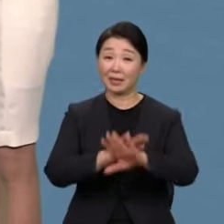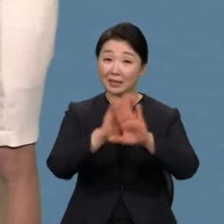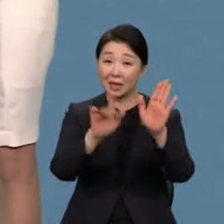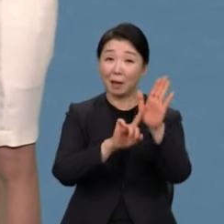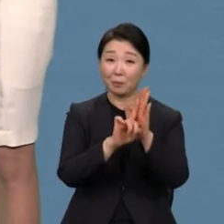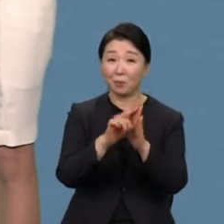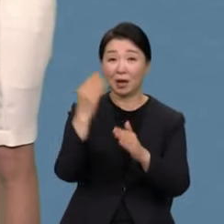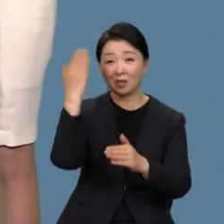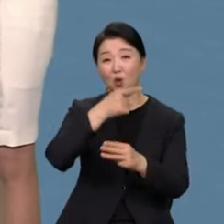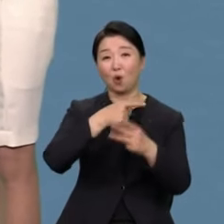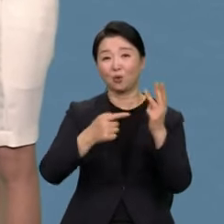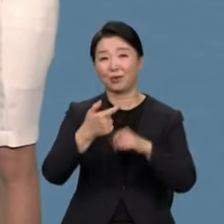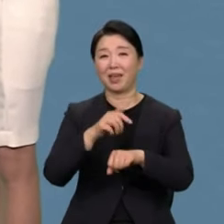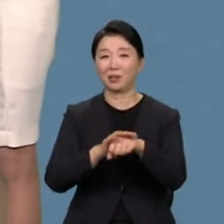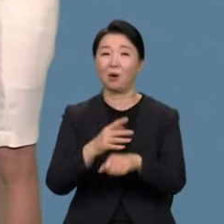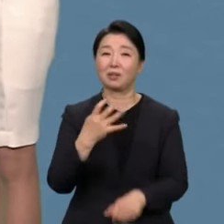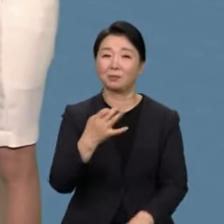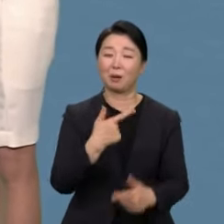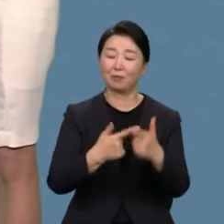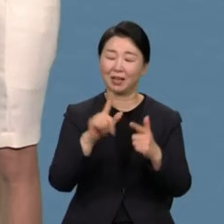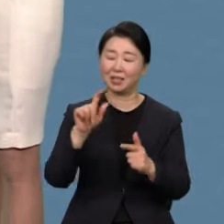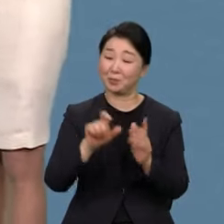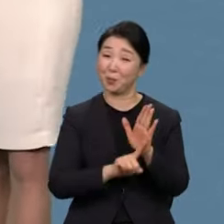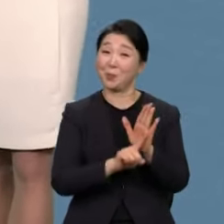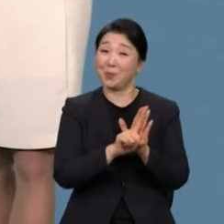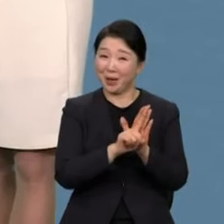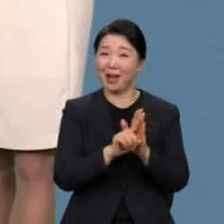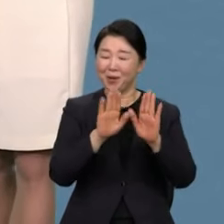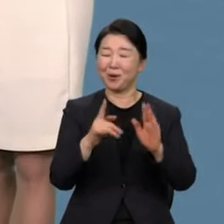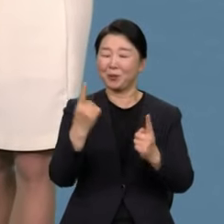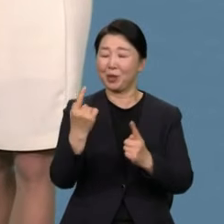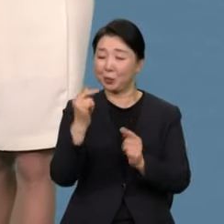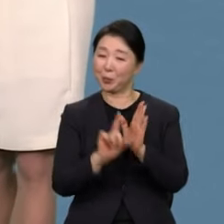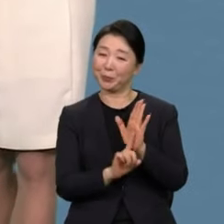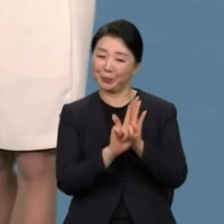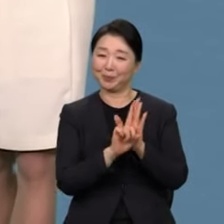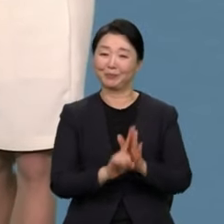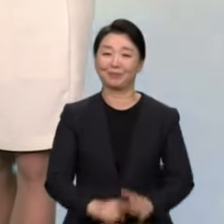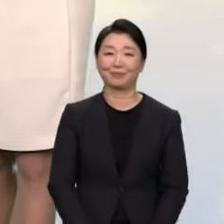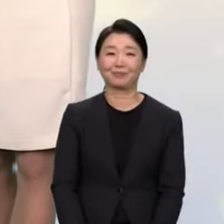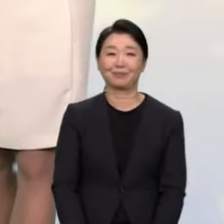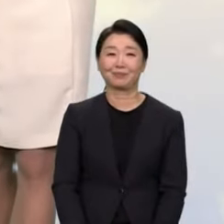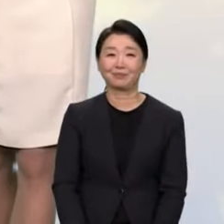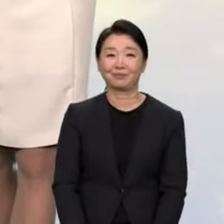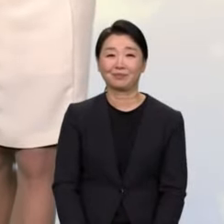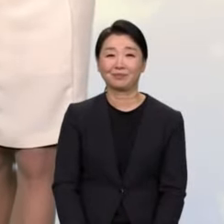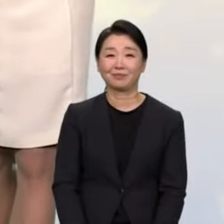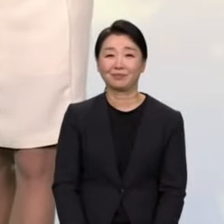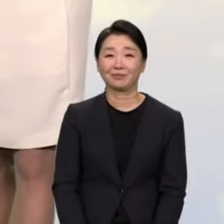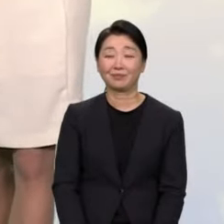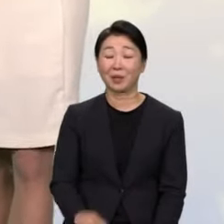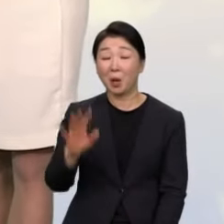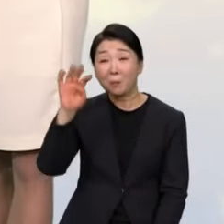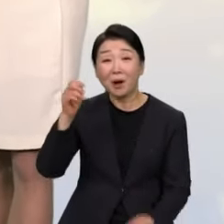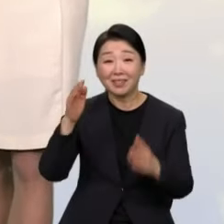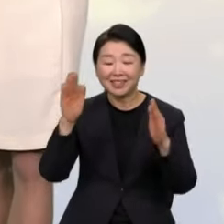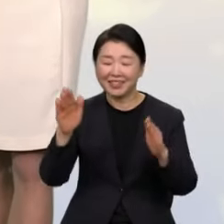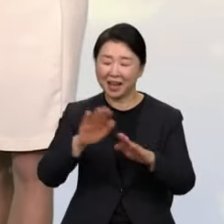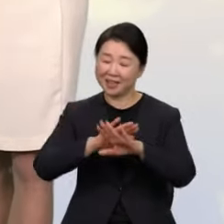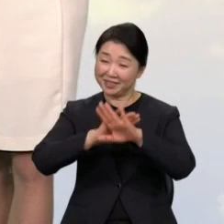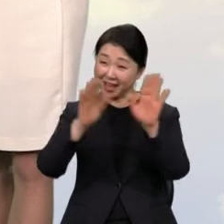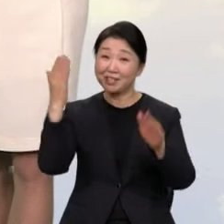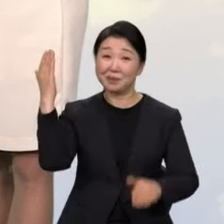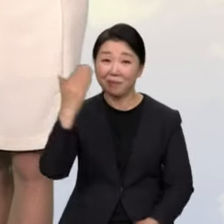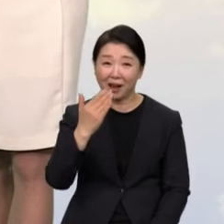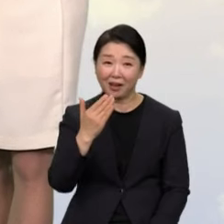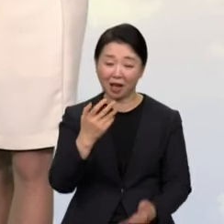청주와 대전 14도, 부산 15도까지 오르면서 오늘보다 조금 높겠습니다. 당분간 맑은 날이 이어지다가